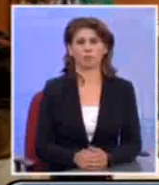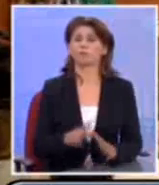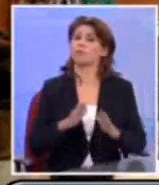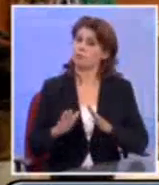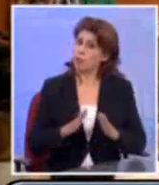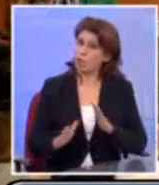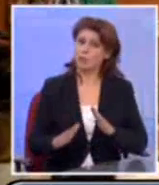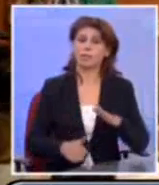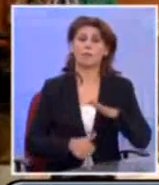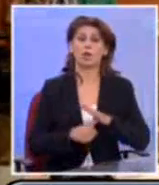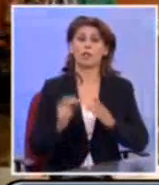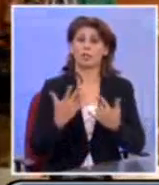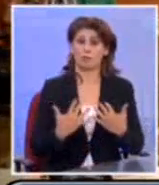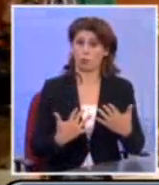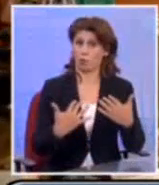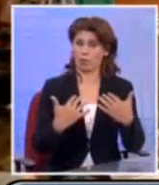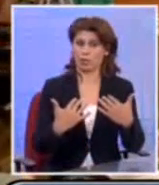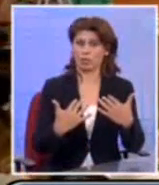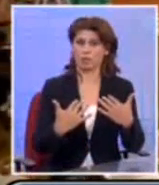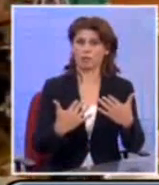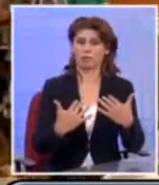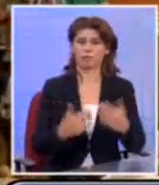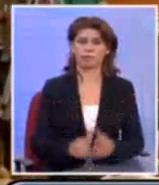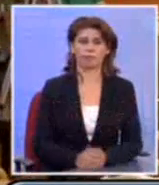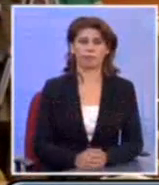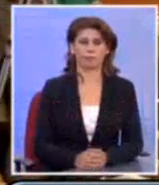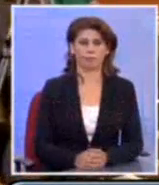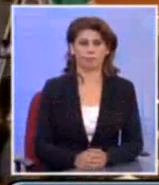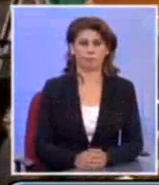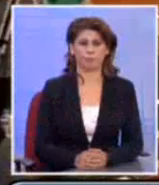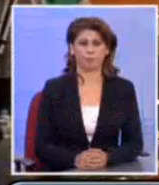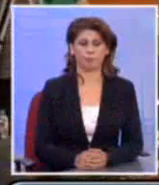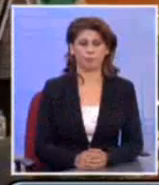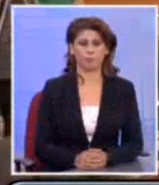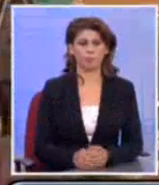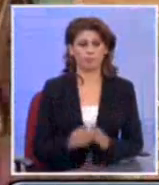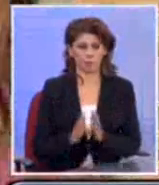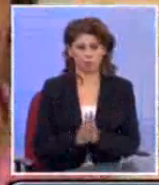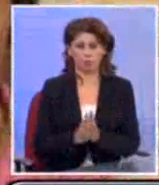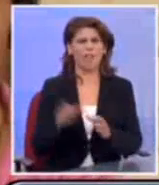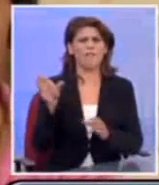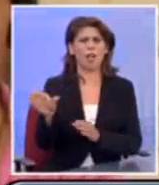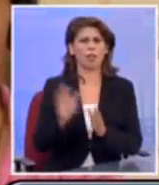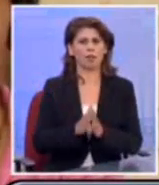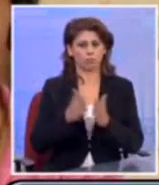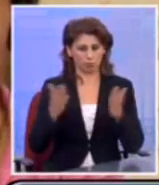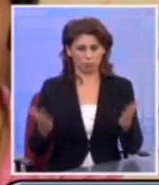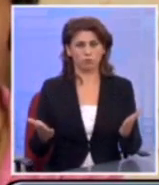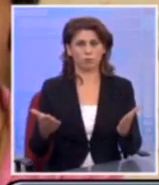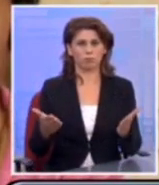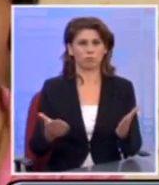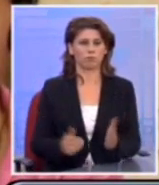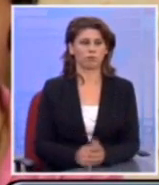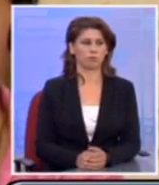Προέδρου της Βουλής που άνοιξε ένα φάκελο στον οποίο